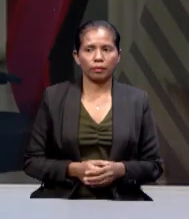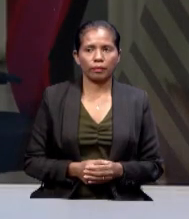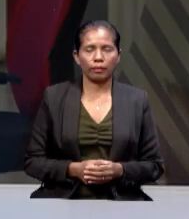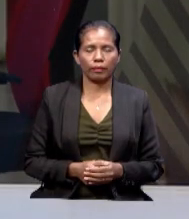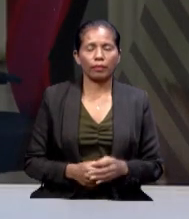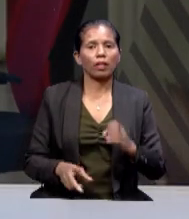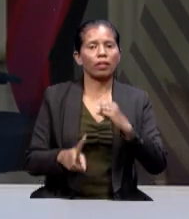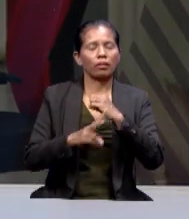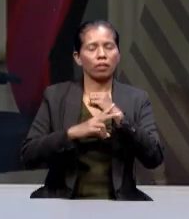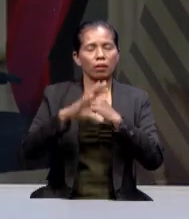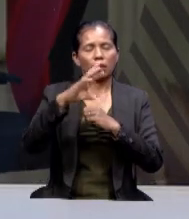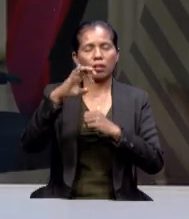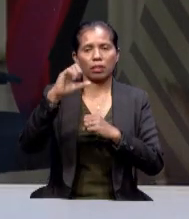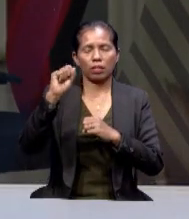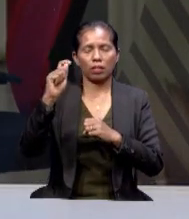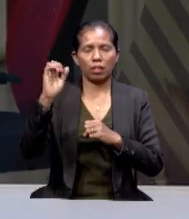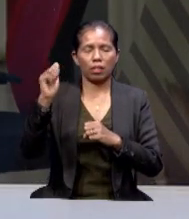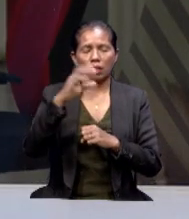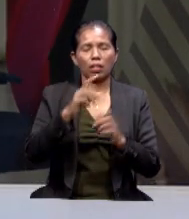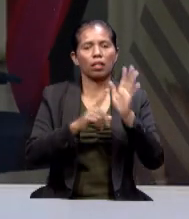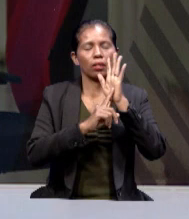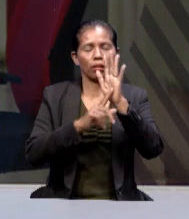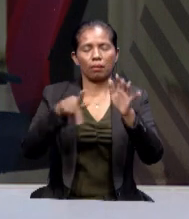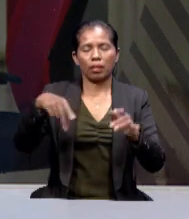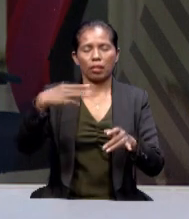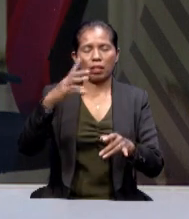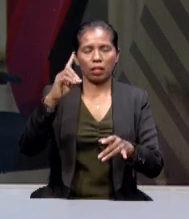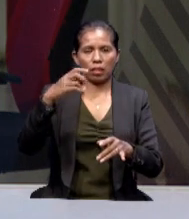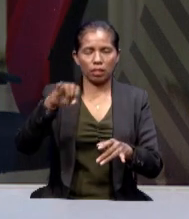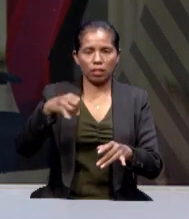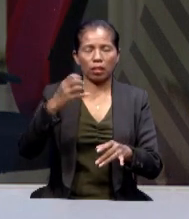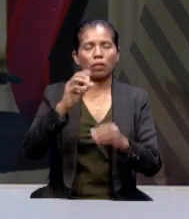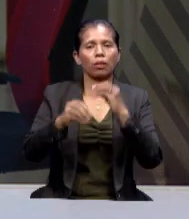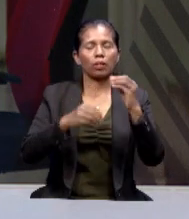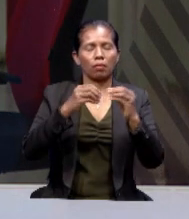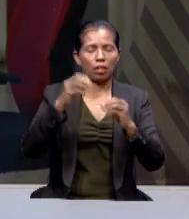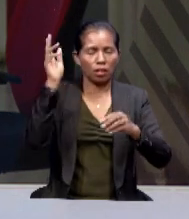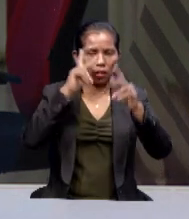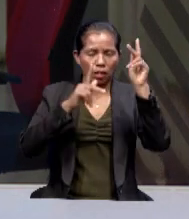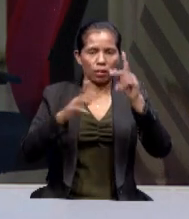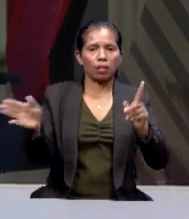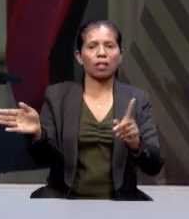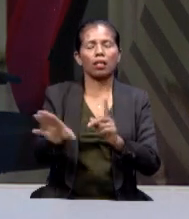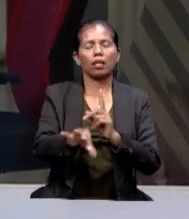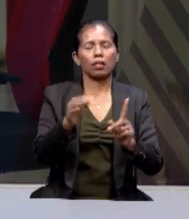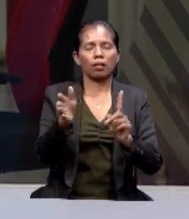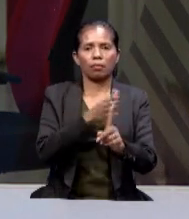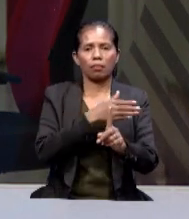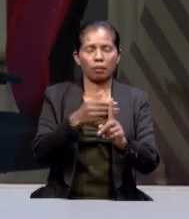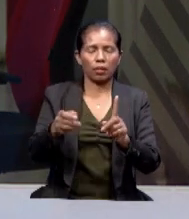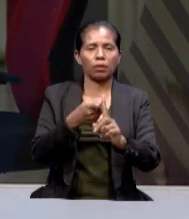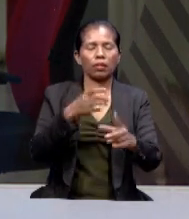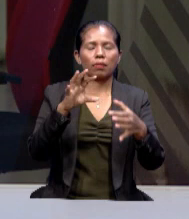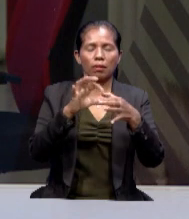Vítima Cristiano Emanuel hatu keisha ba peregazota no pesik kona ba kazu desconfia retambaku husi membro penitele